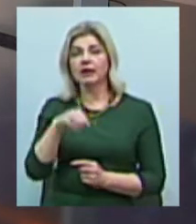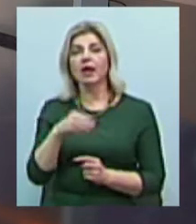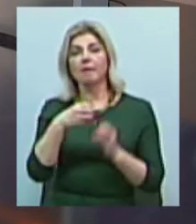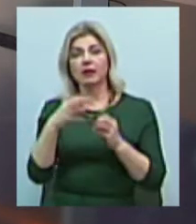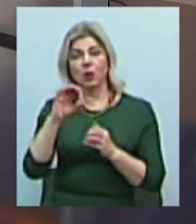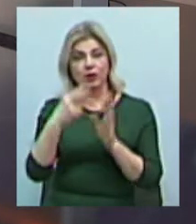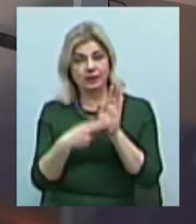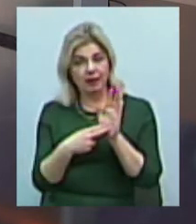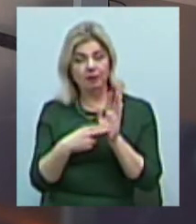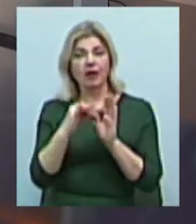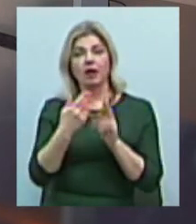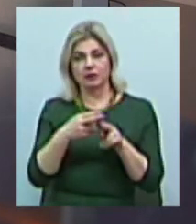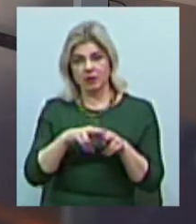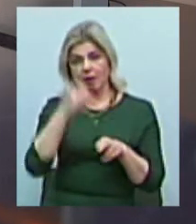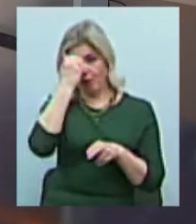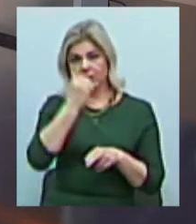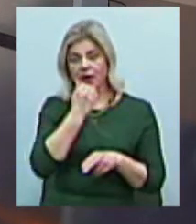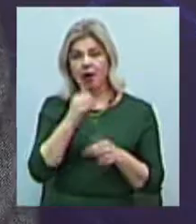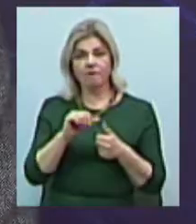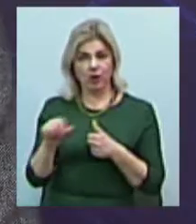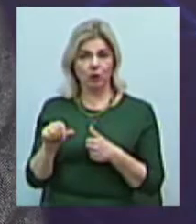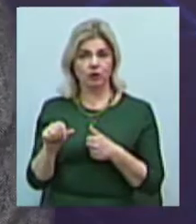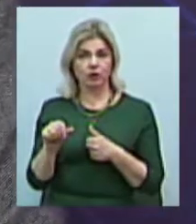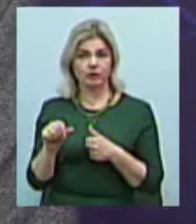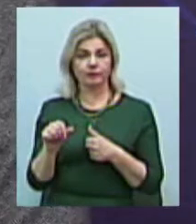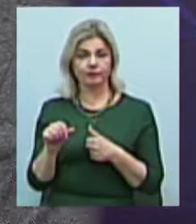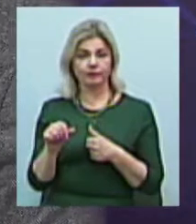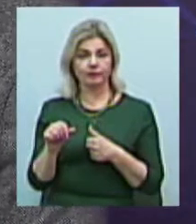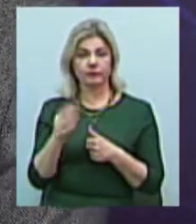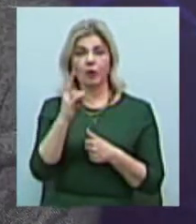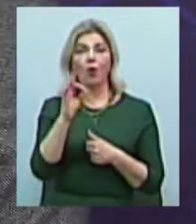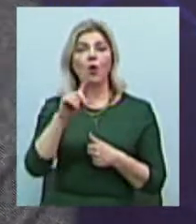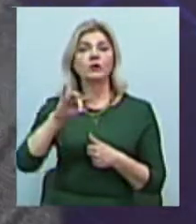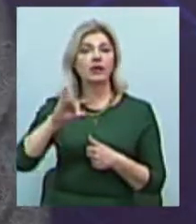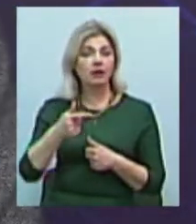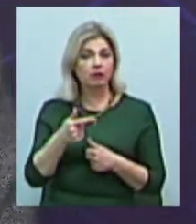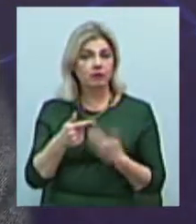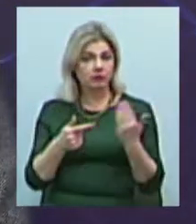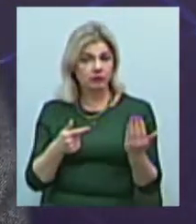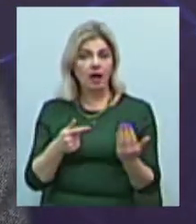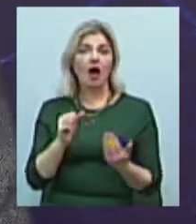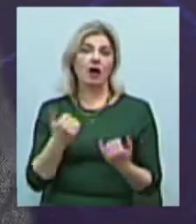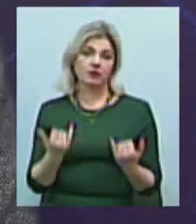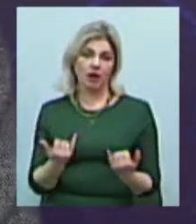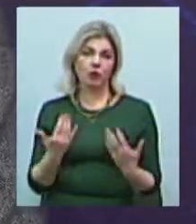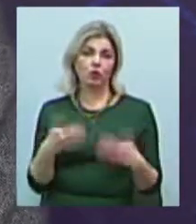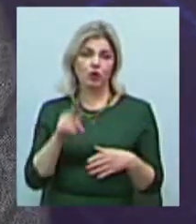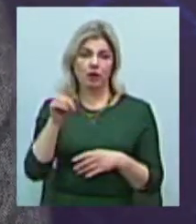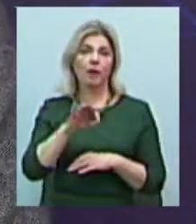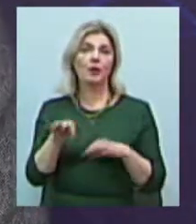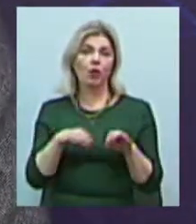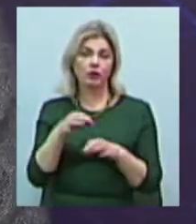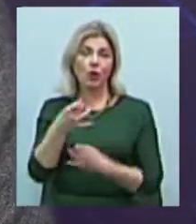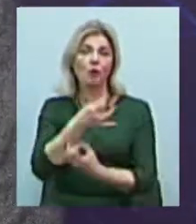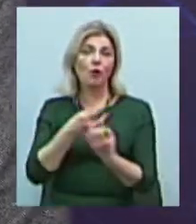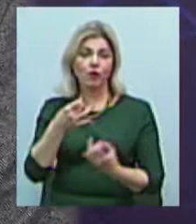– це подяка виключно Козирю. А зараз ми там вже проєктуємо, ну,